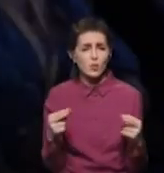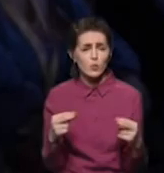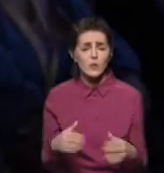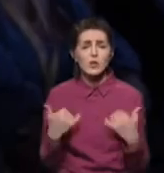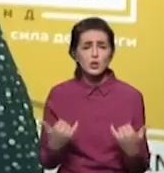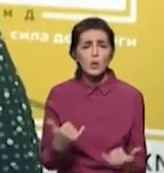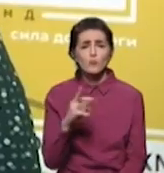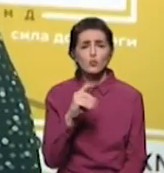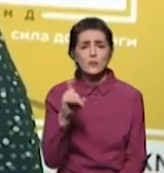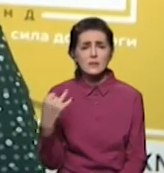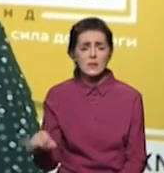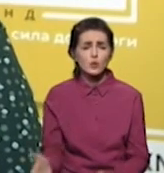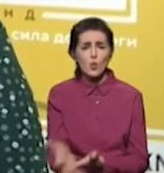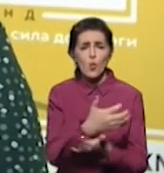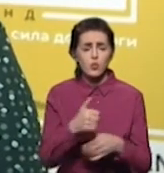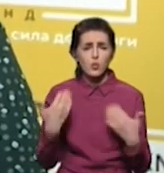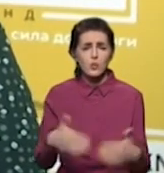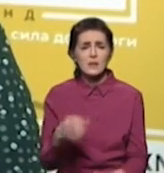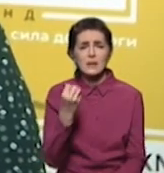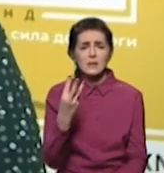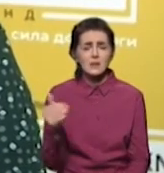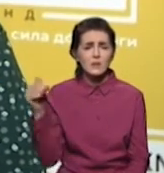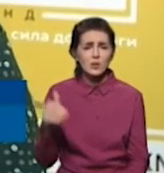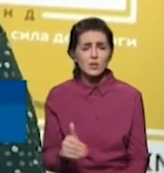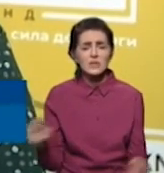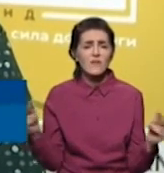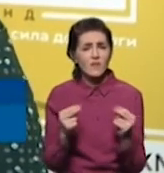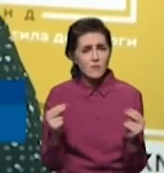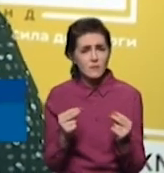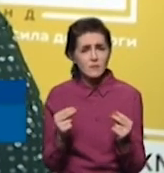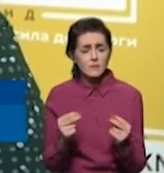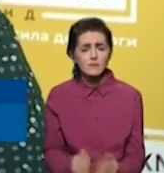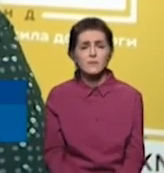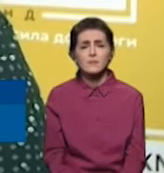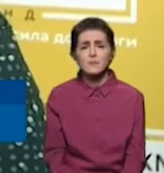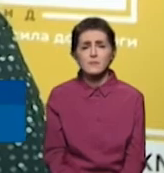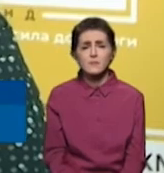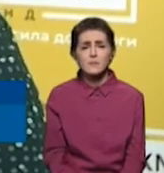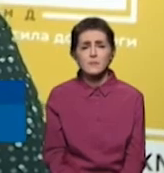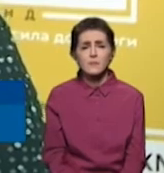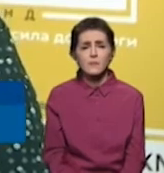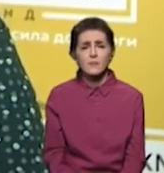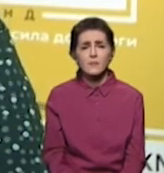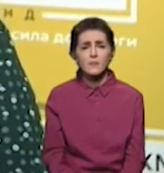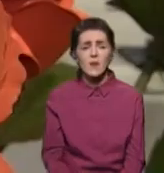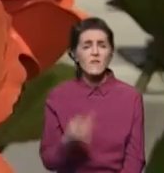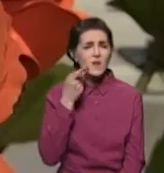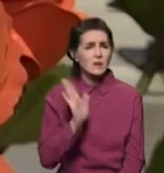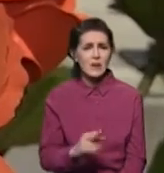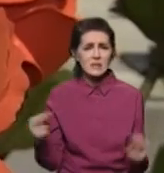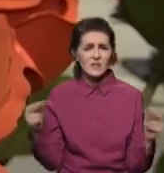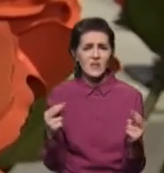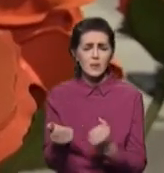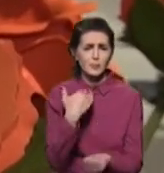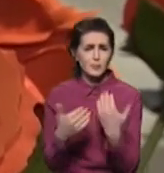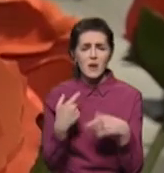музей «Голоса мирных» собрал уже более 13 тысяч свидетельств. Они приходят к нам в самом разном формате. Это